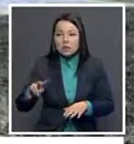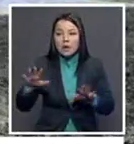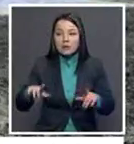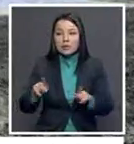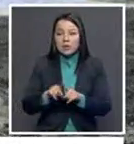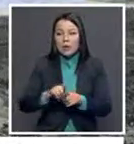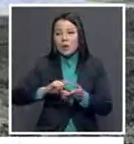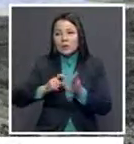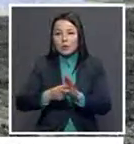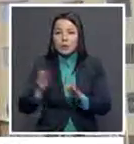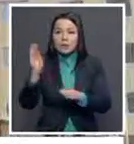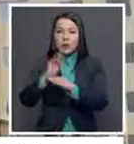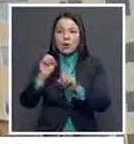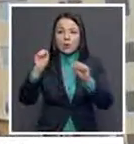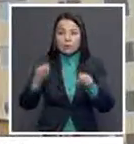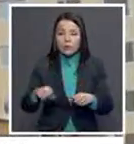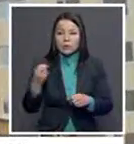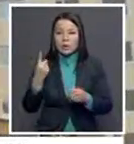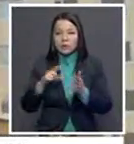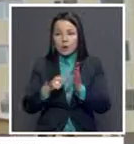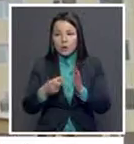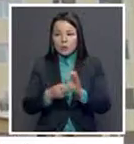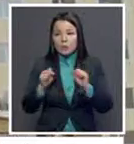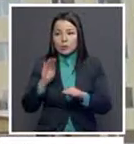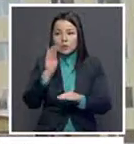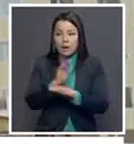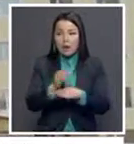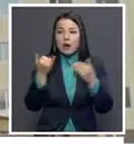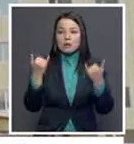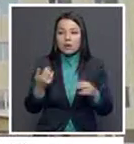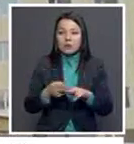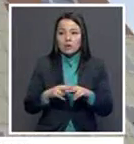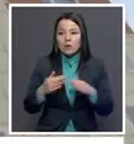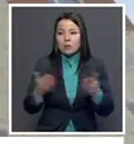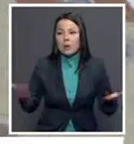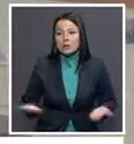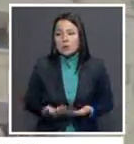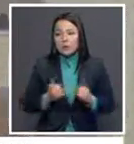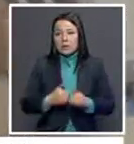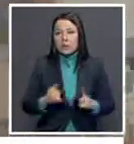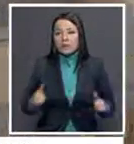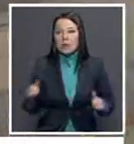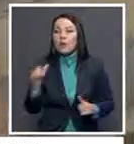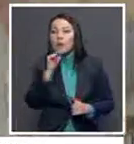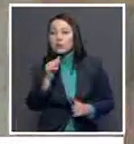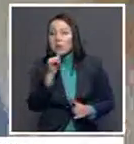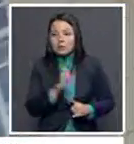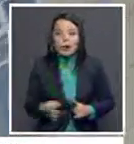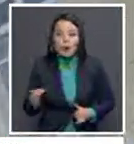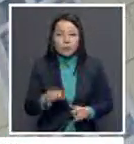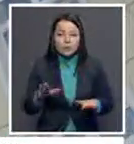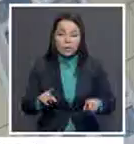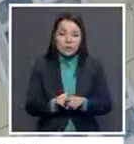салып кеңейтуге болады. Соңғы 3 жылда жалпы өңірдегі тұрғын үй құрылысы қарқын алды. Қостанай облысы баспанамен қамту